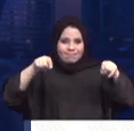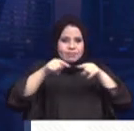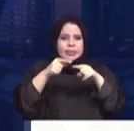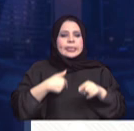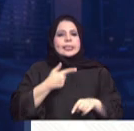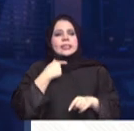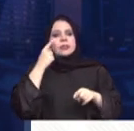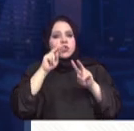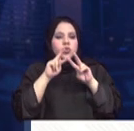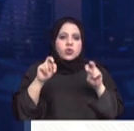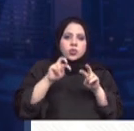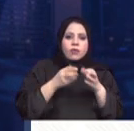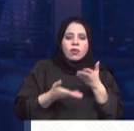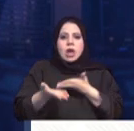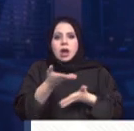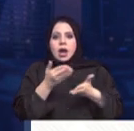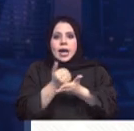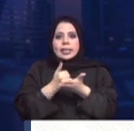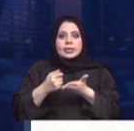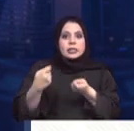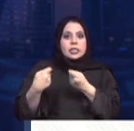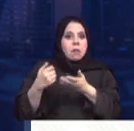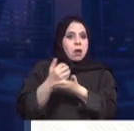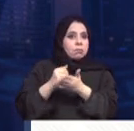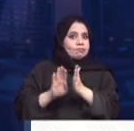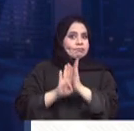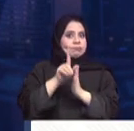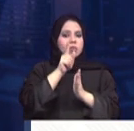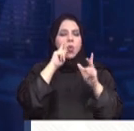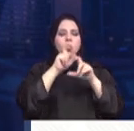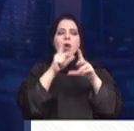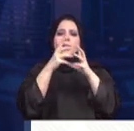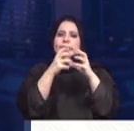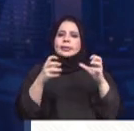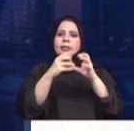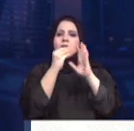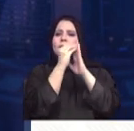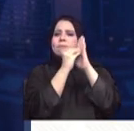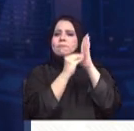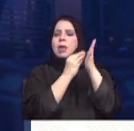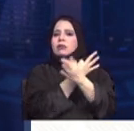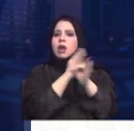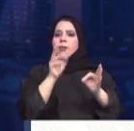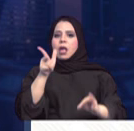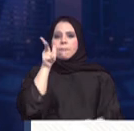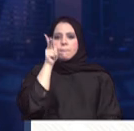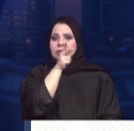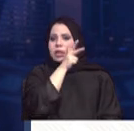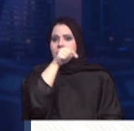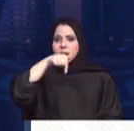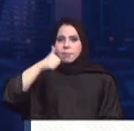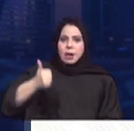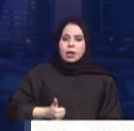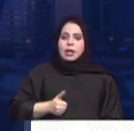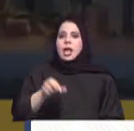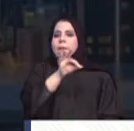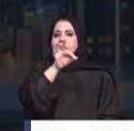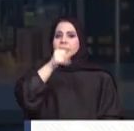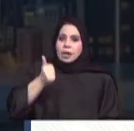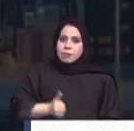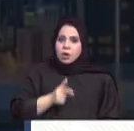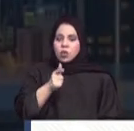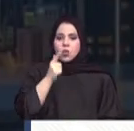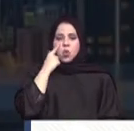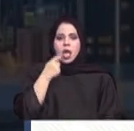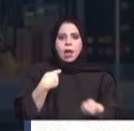محدده لابراز عمليات التداول بها حيث يوجد تحليل بياني لكل مناطق البحرين يستعرض